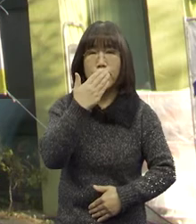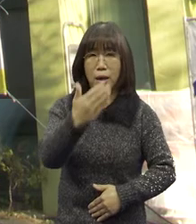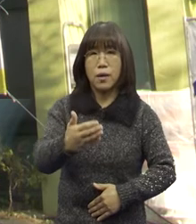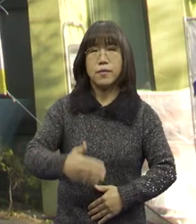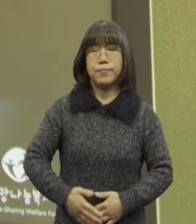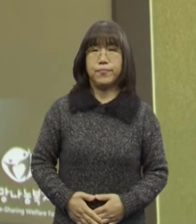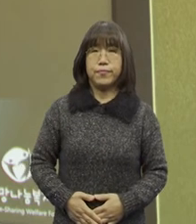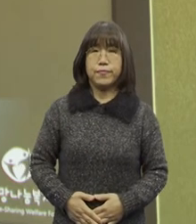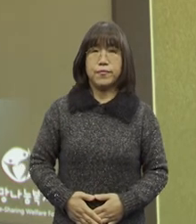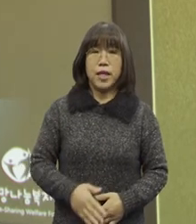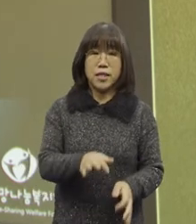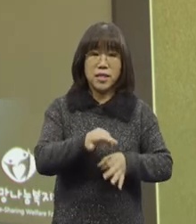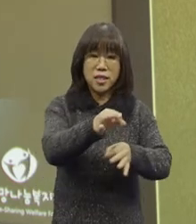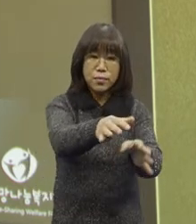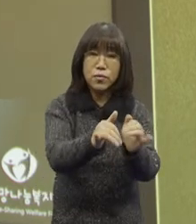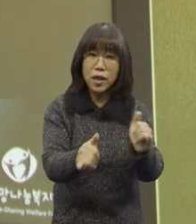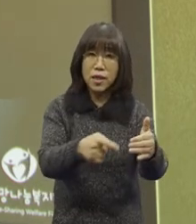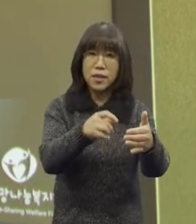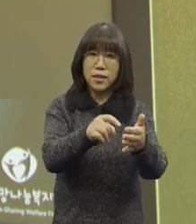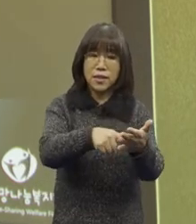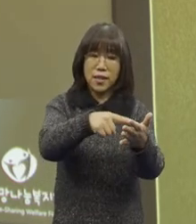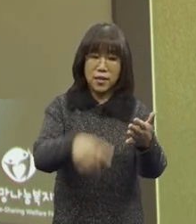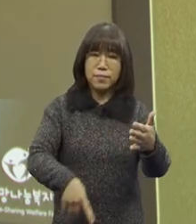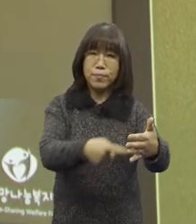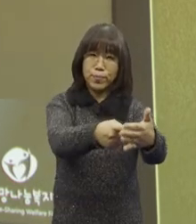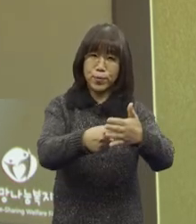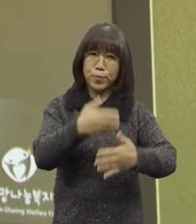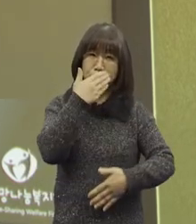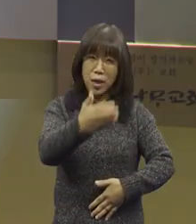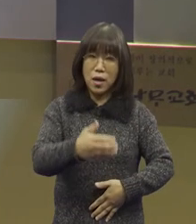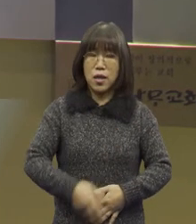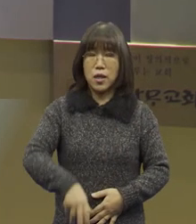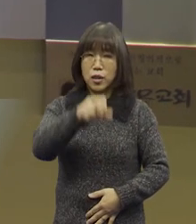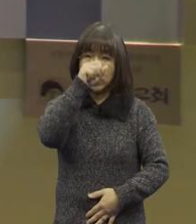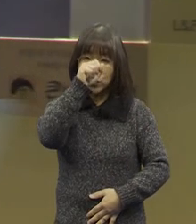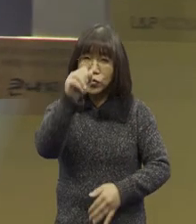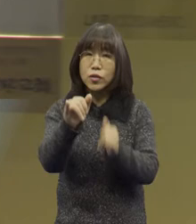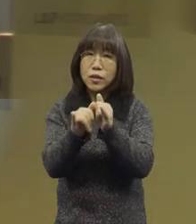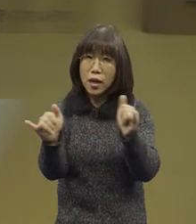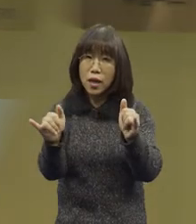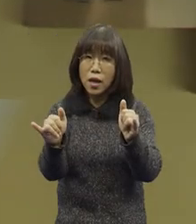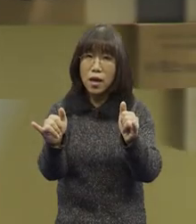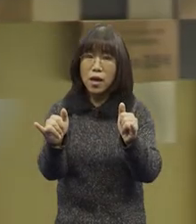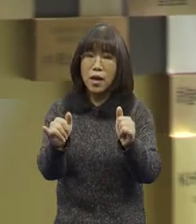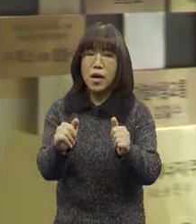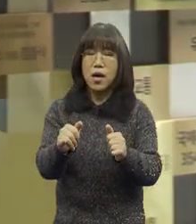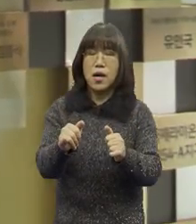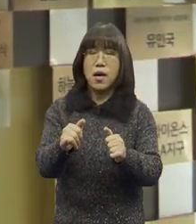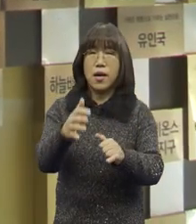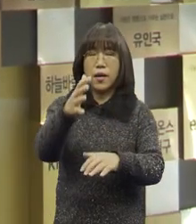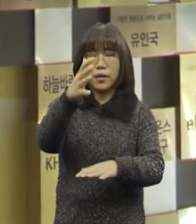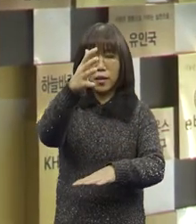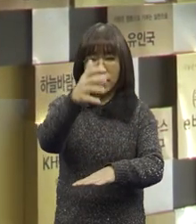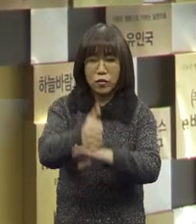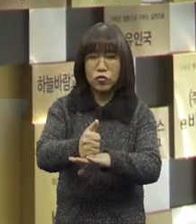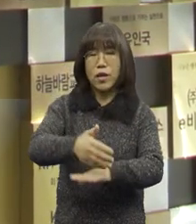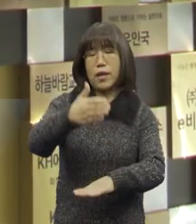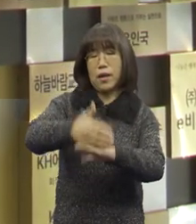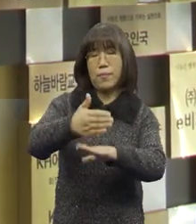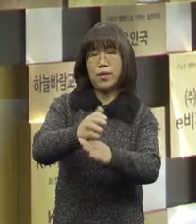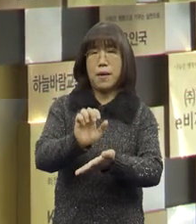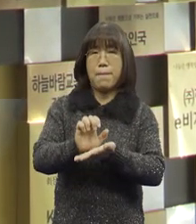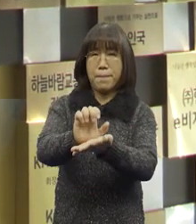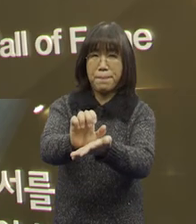있습니다 기부자 는 세제 혜택을 받을 수 있으며 오슬기 부자에게는 모금 사업 종료 후 감사패를